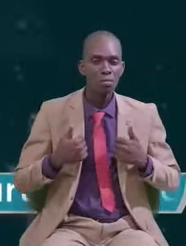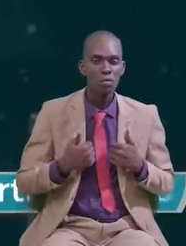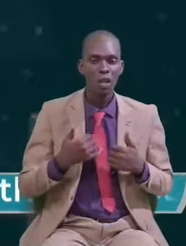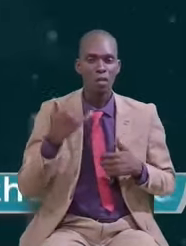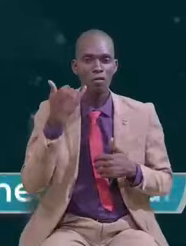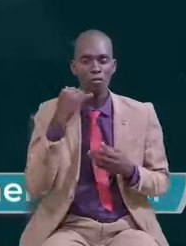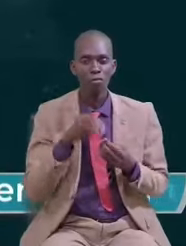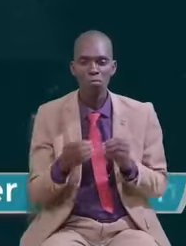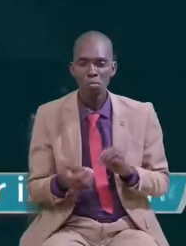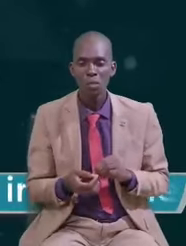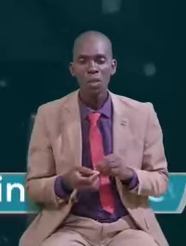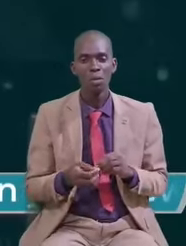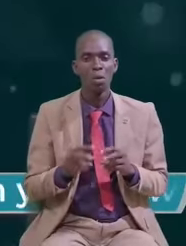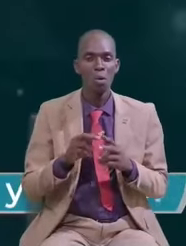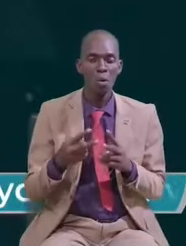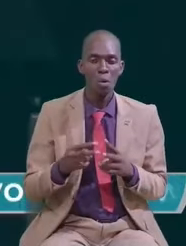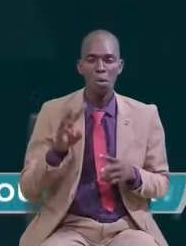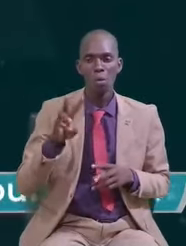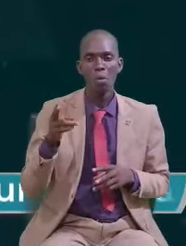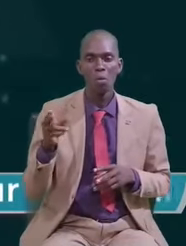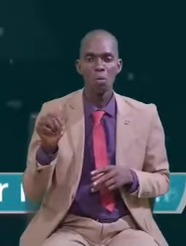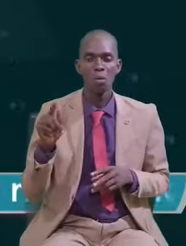en spécifiant